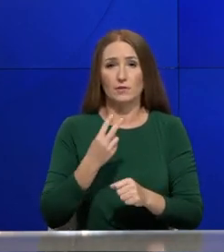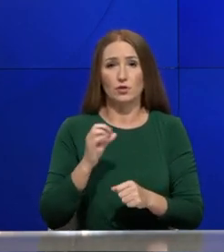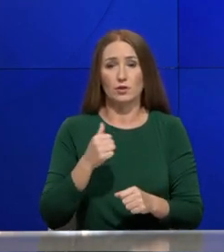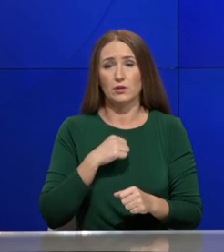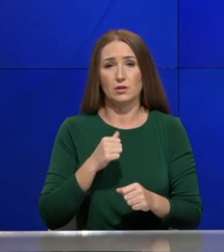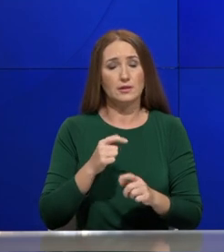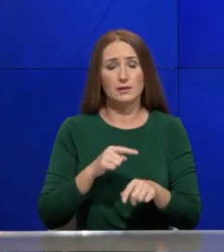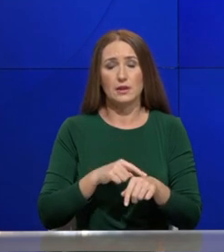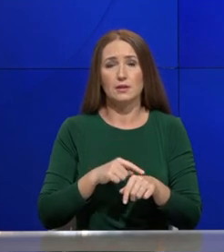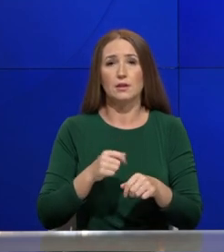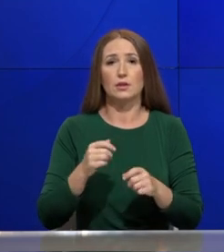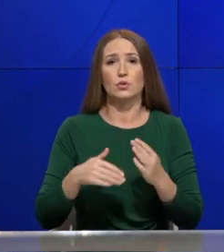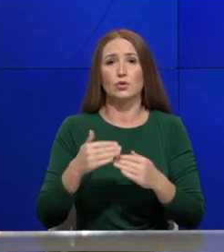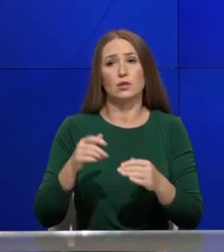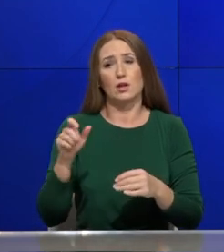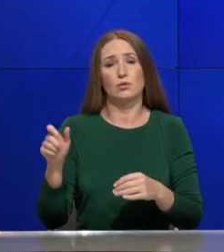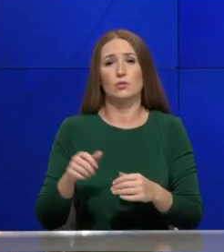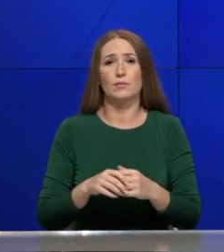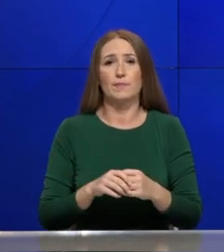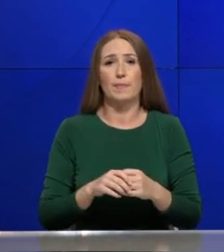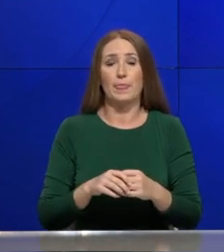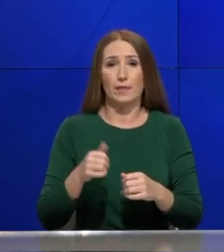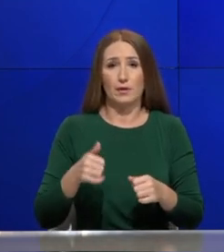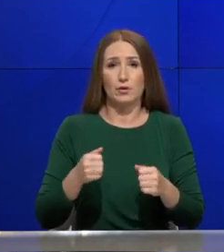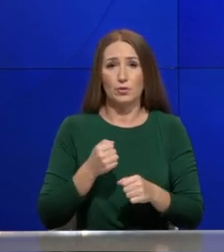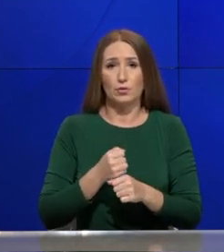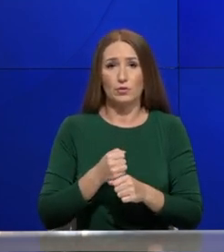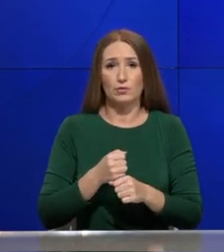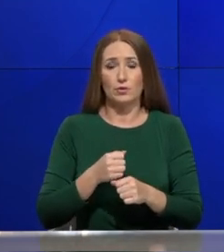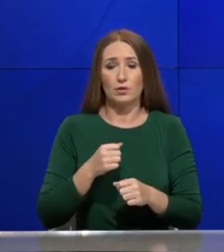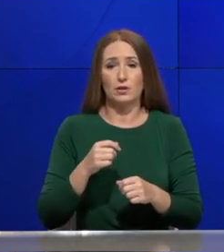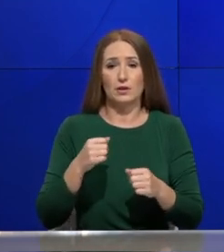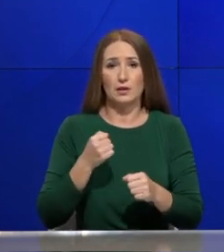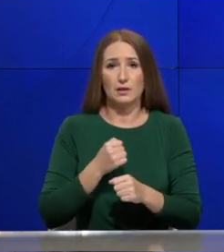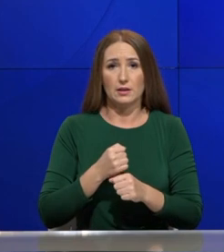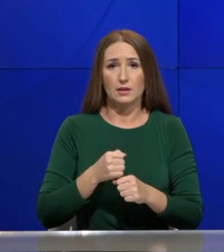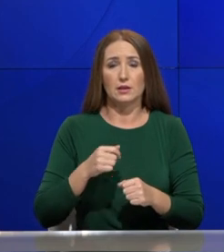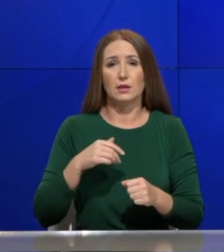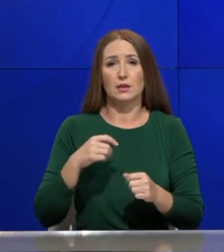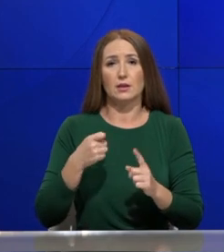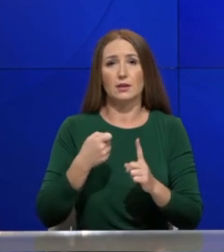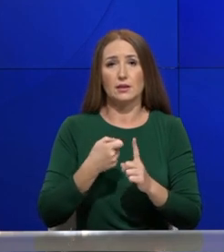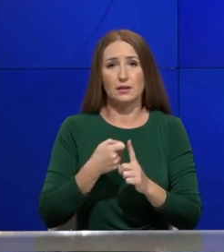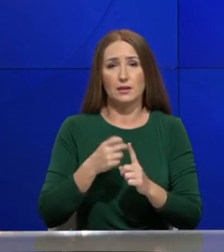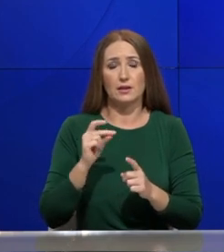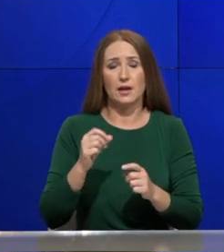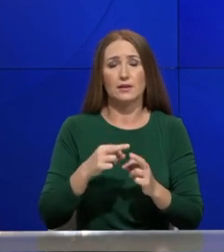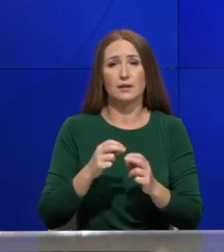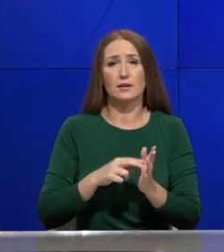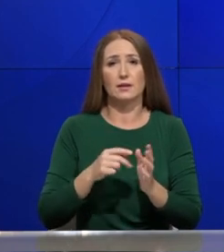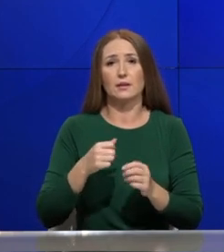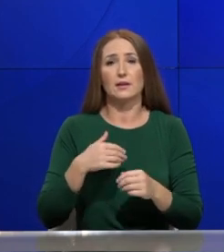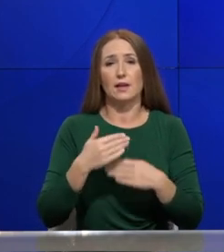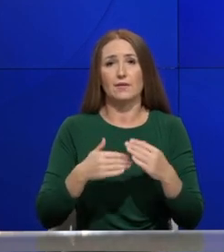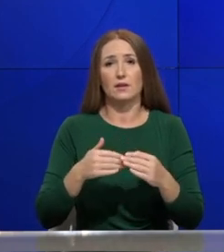služiti narodu. Svoje iskustvo, radne navike sada želim prenijeti i u svoju Kalesiju, kako bi ova općina konačno